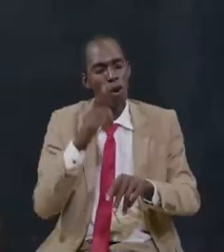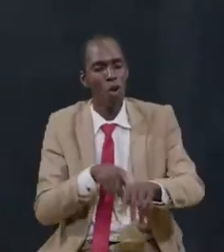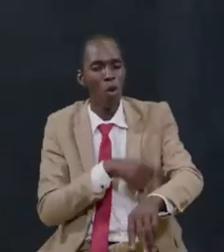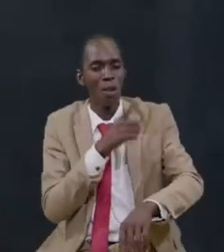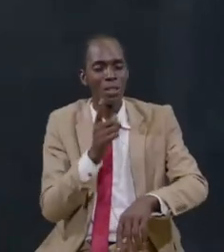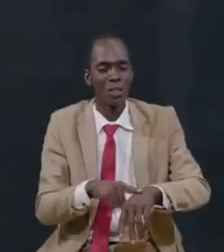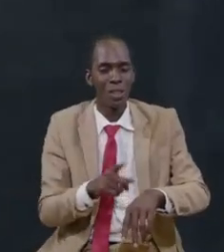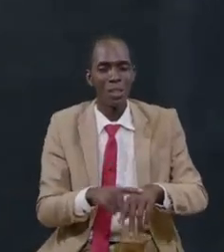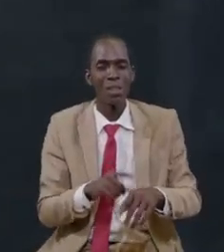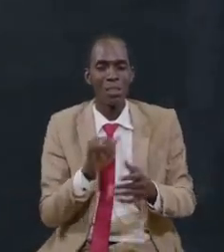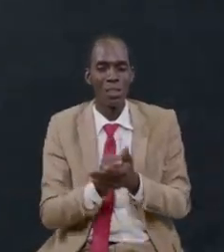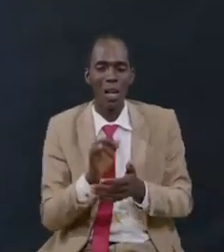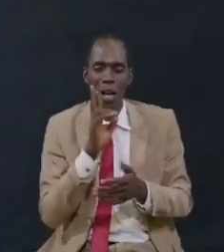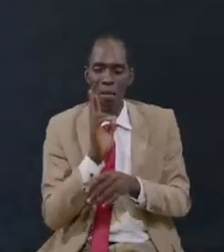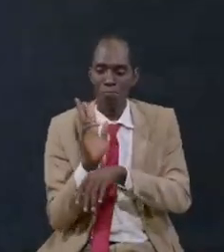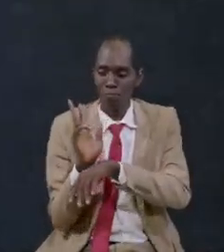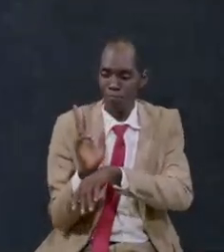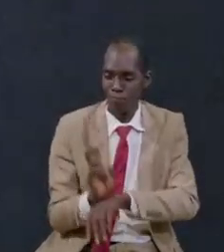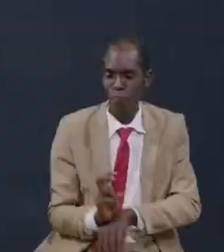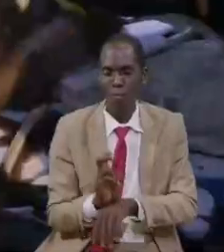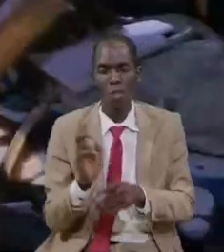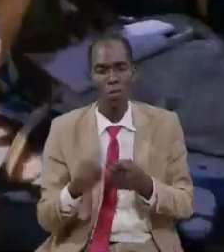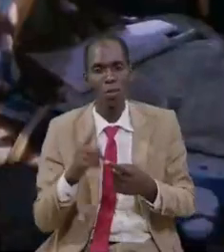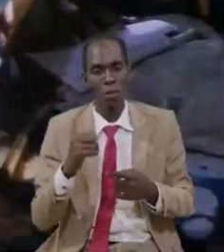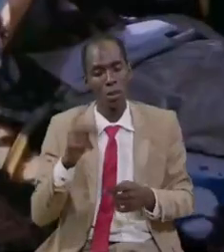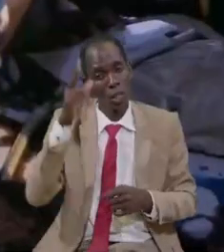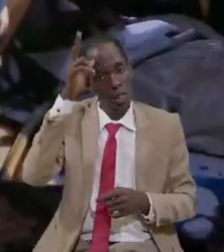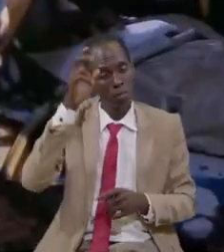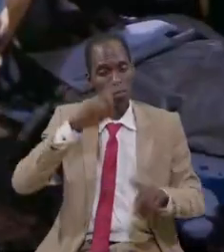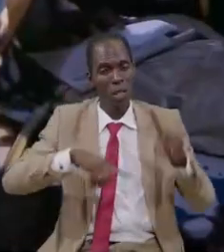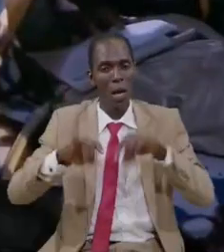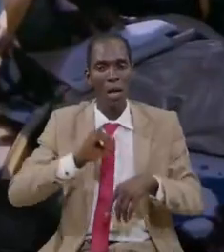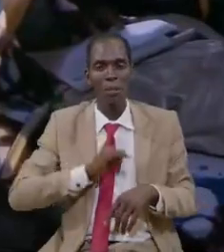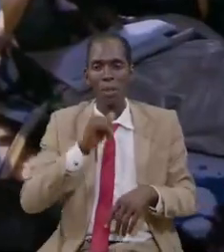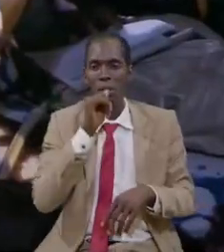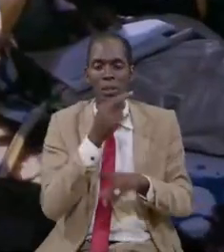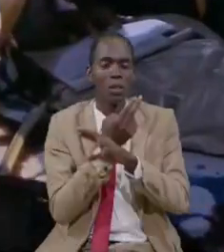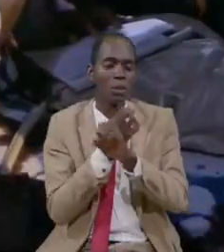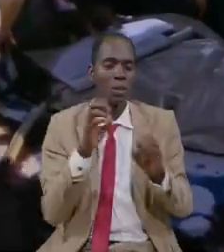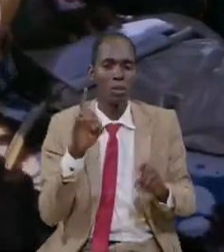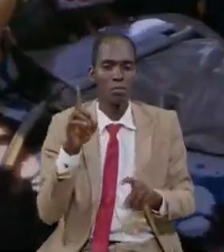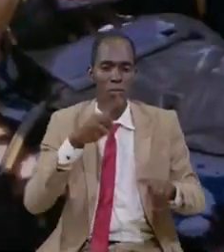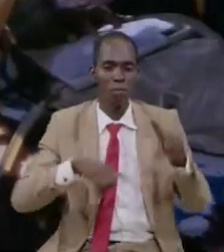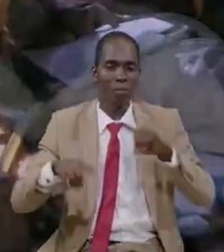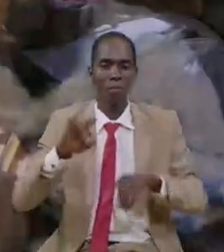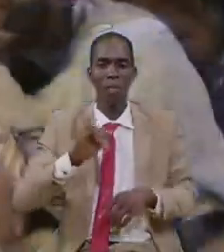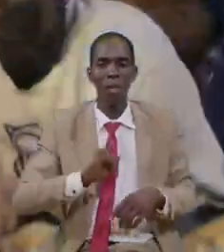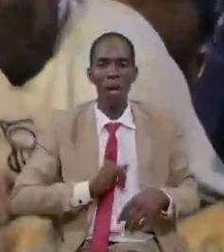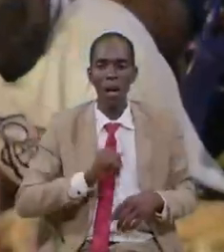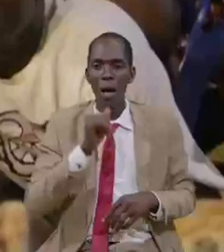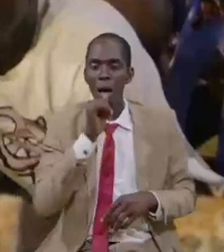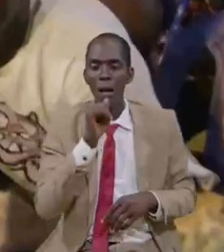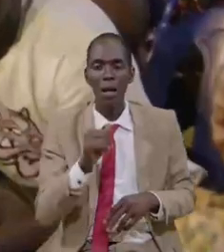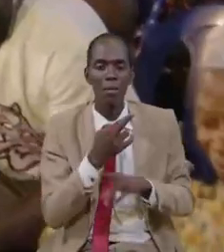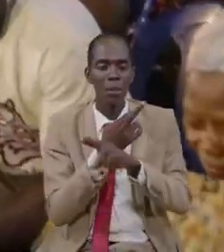longtemps étaient assujettis au diable. Je suis racheté. Je suis racheté.